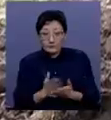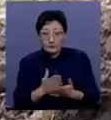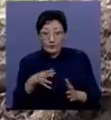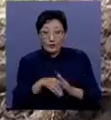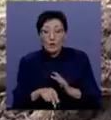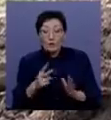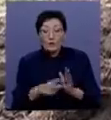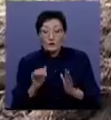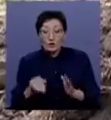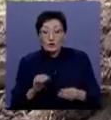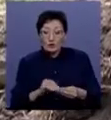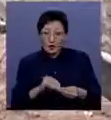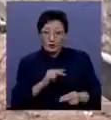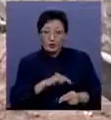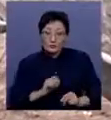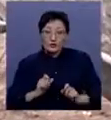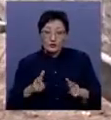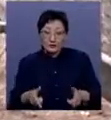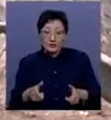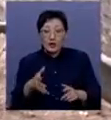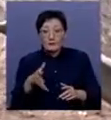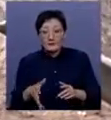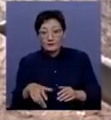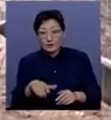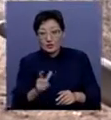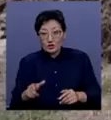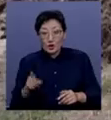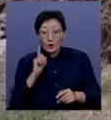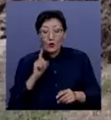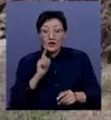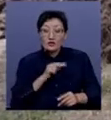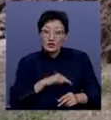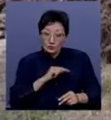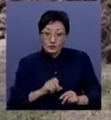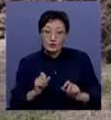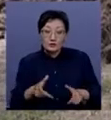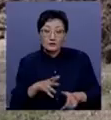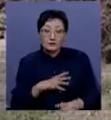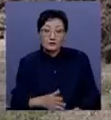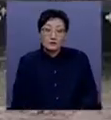17 мың адам тұрақты жұмысқа орналасса, 5 мың тұрғын уақытша жұмысқа кірді.